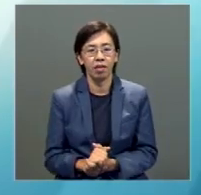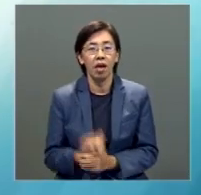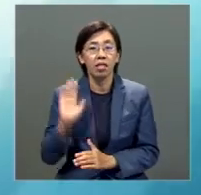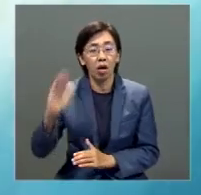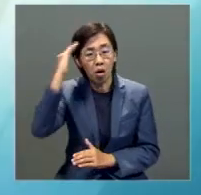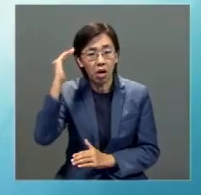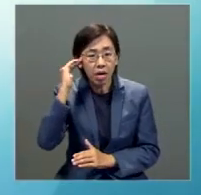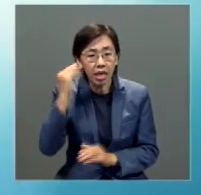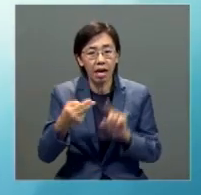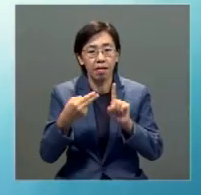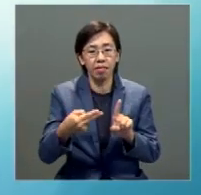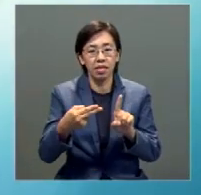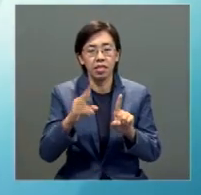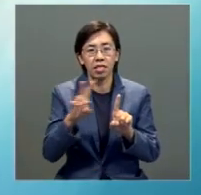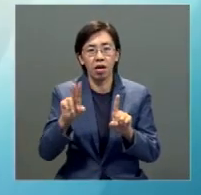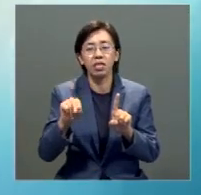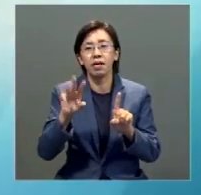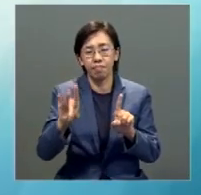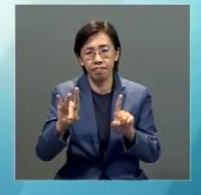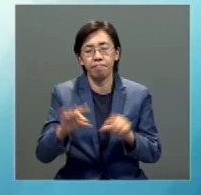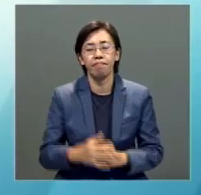หลักเหมือนเราใกล้ๆกับเรานะครับแค่สิปรายนะครับแต่เขาแต่หมื่นไปแล้วนะครับเหมือนกับ738